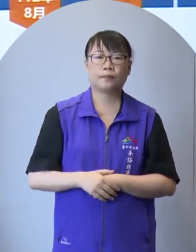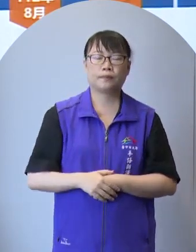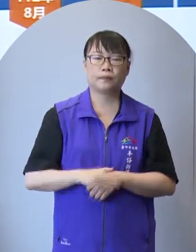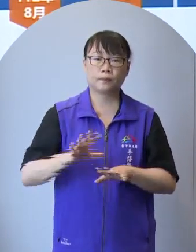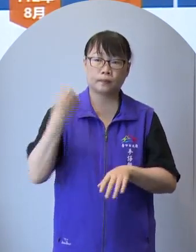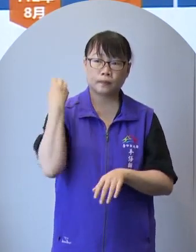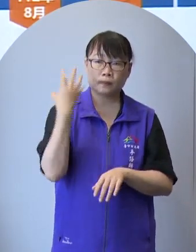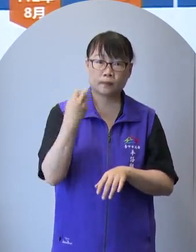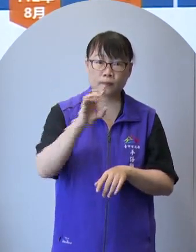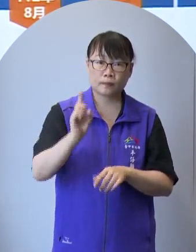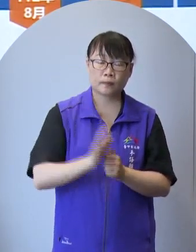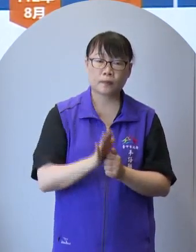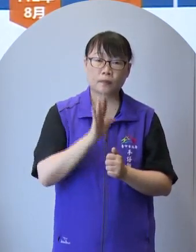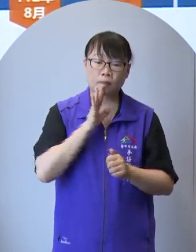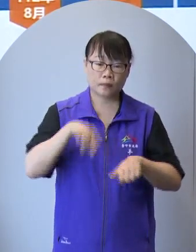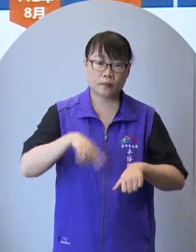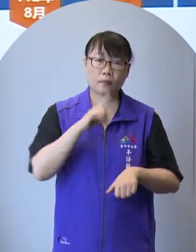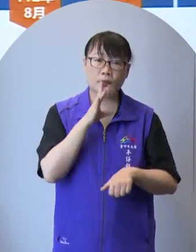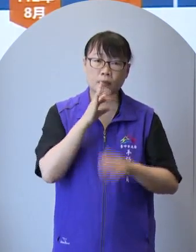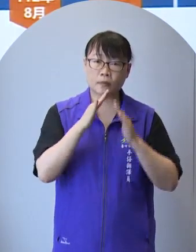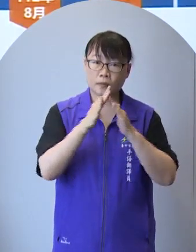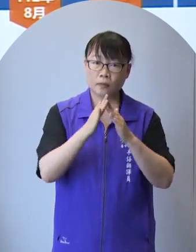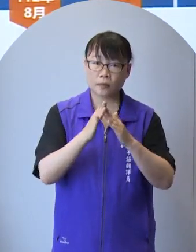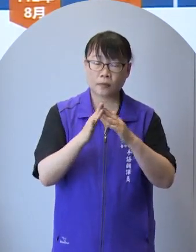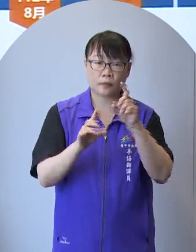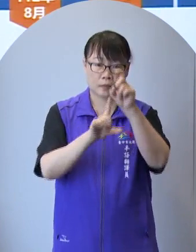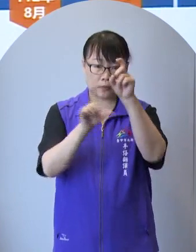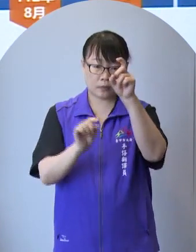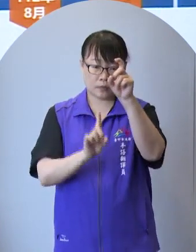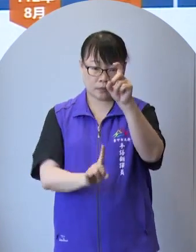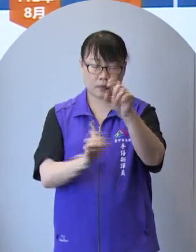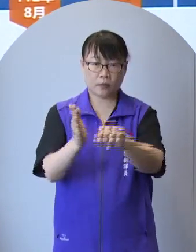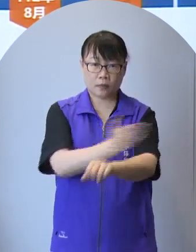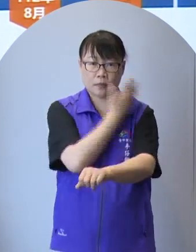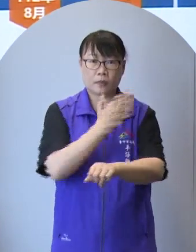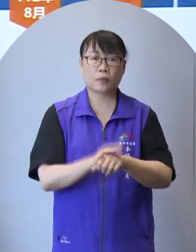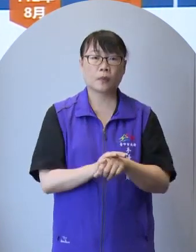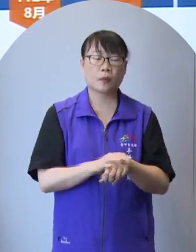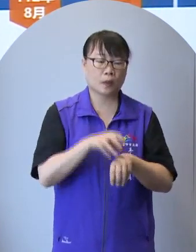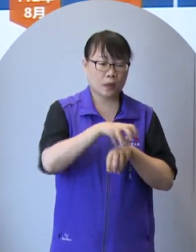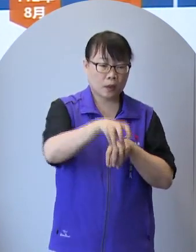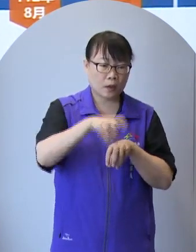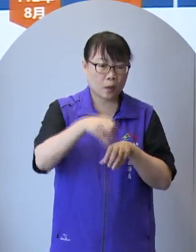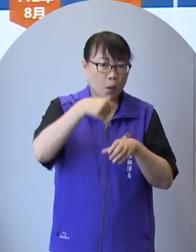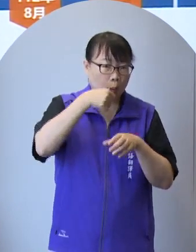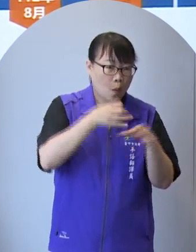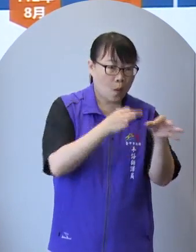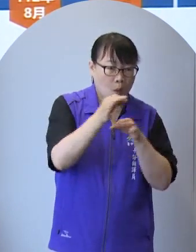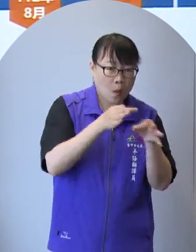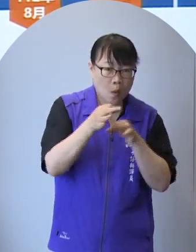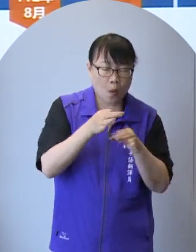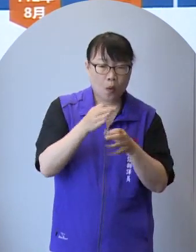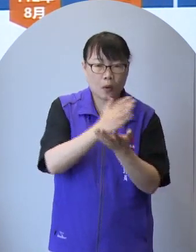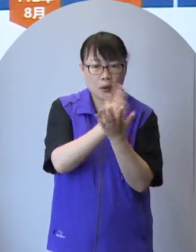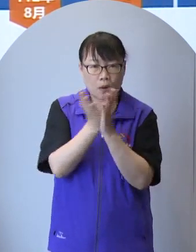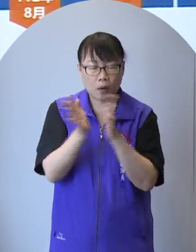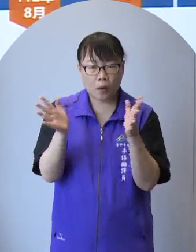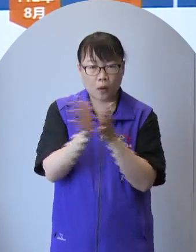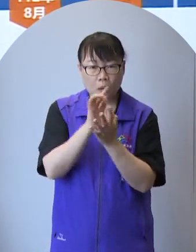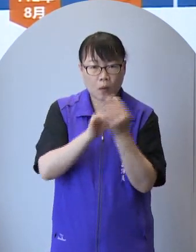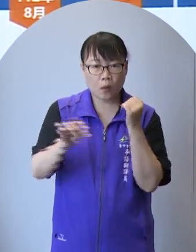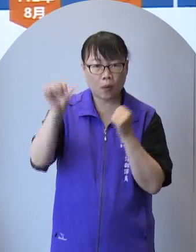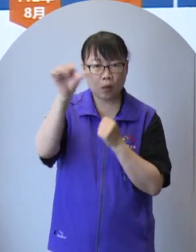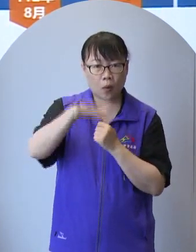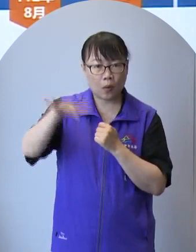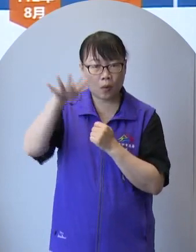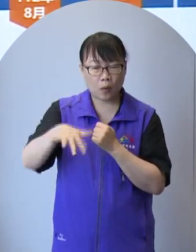台中市是10月1日开始啊，我们的连锁饮料店跟一般管制的饮料店，总共有将近5000家，它是不可以再